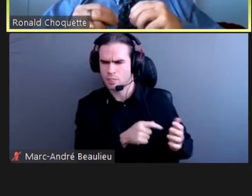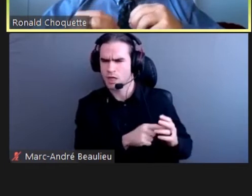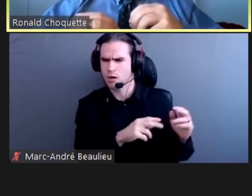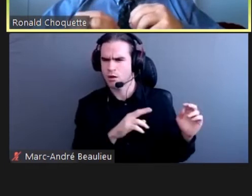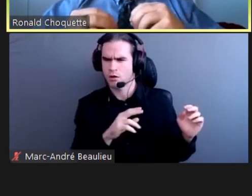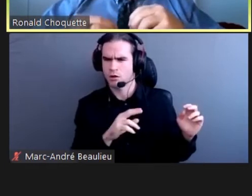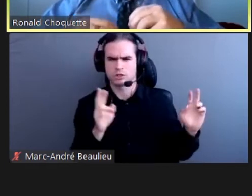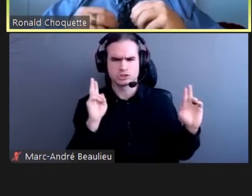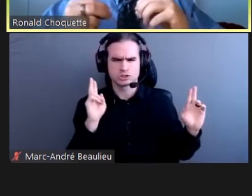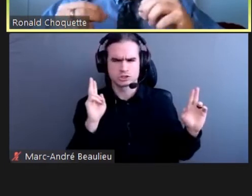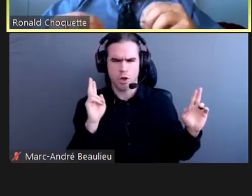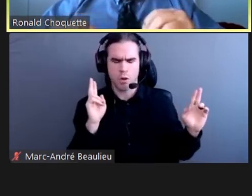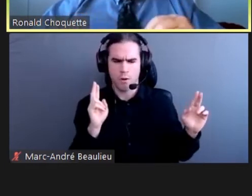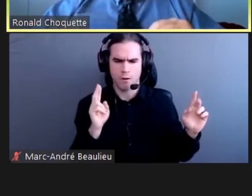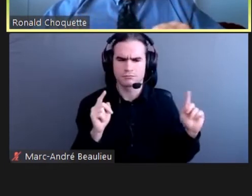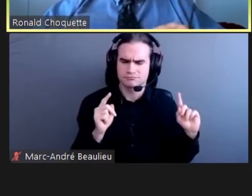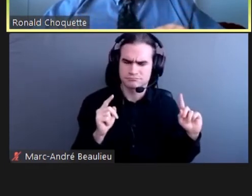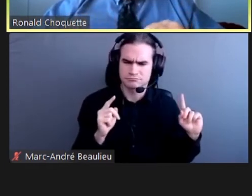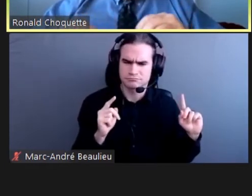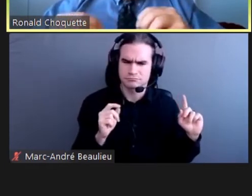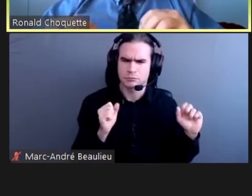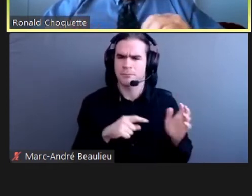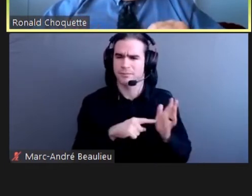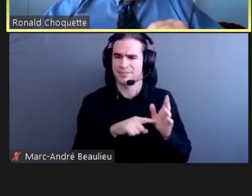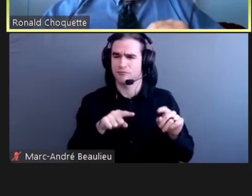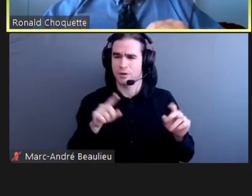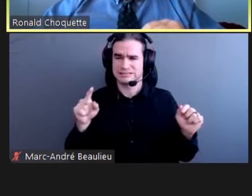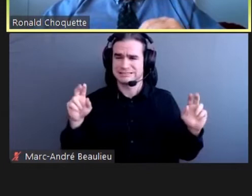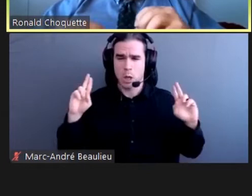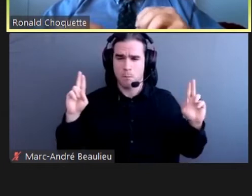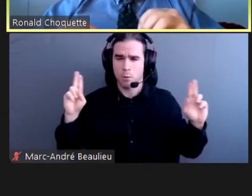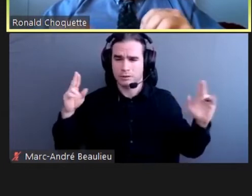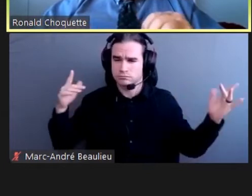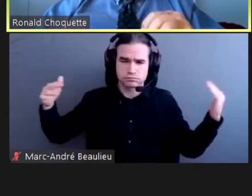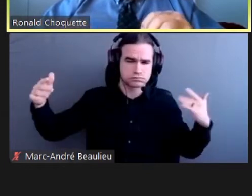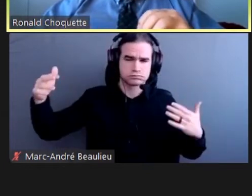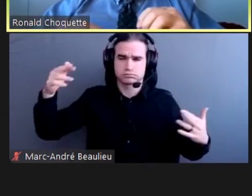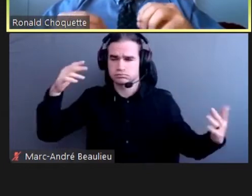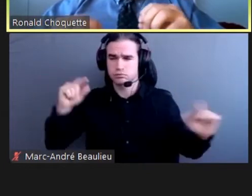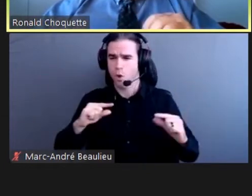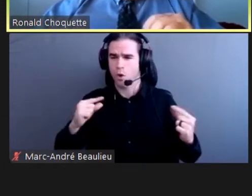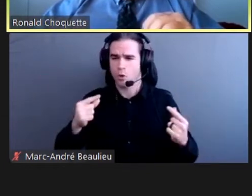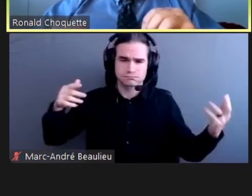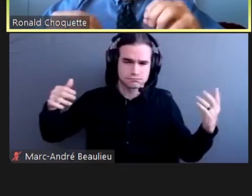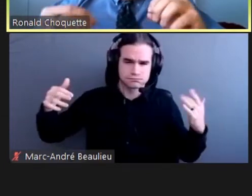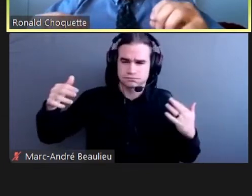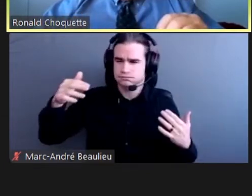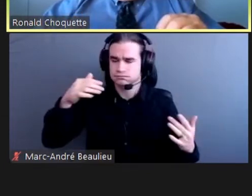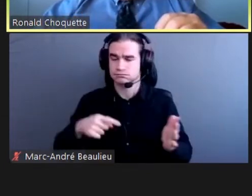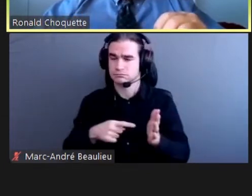sons parmi d'autres, soit dans le bruit ou en groupe. Donc, ce qui arrive, c'est que si la